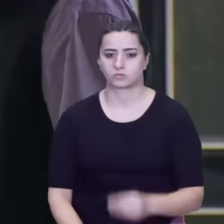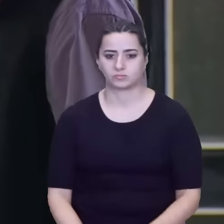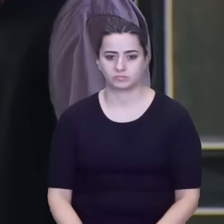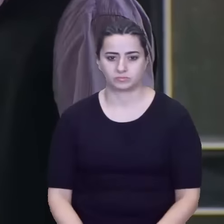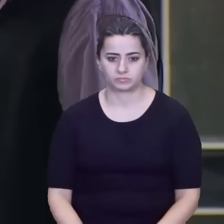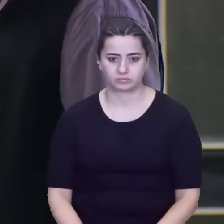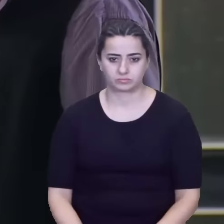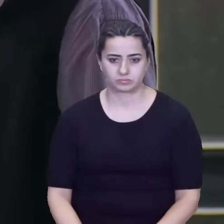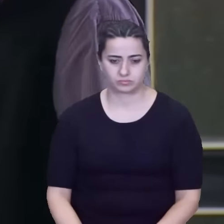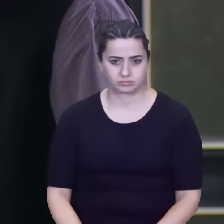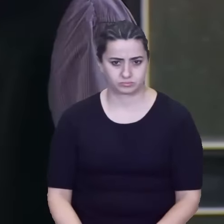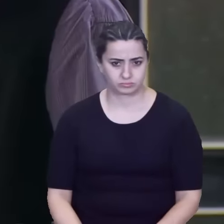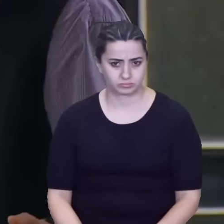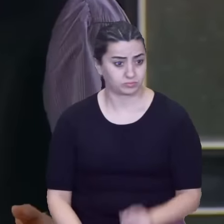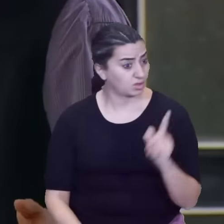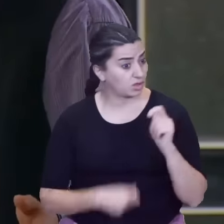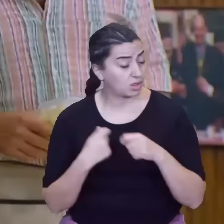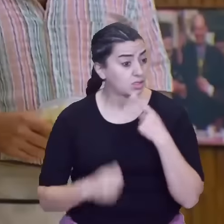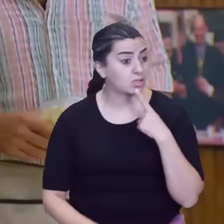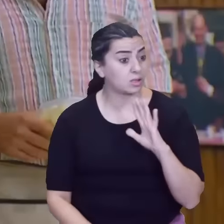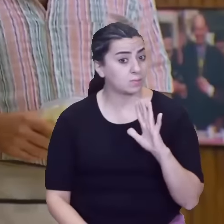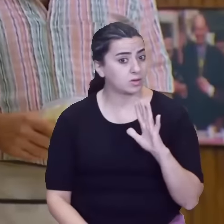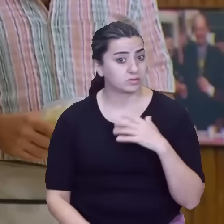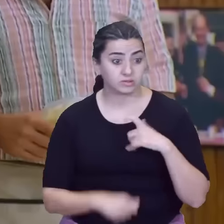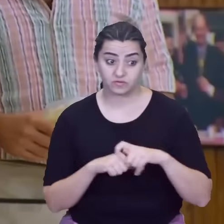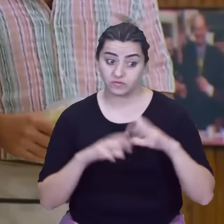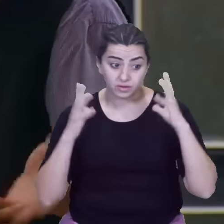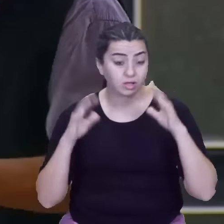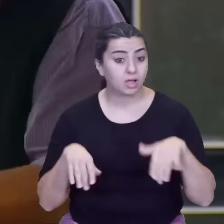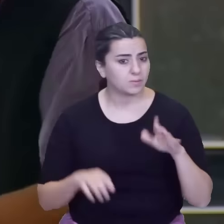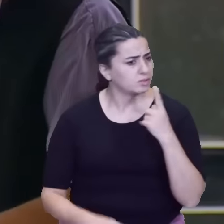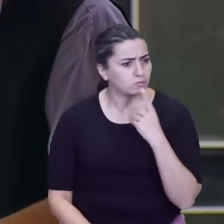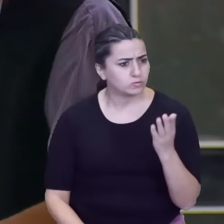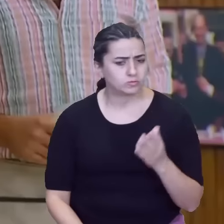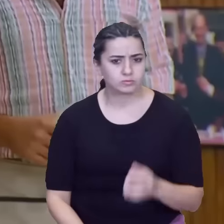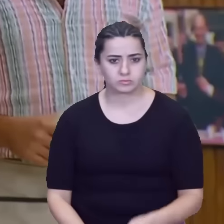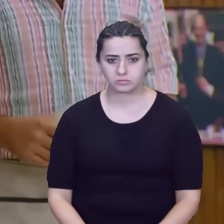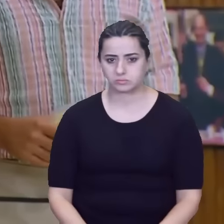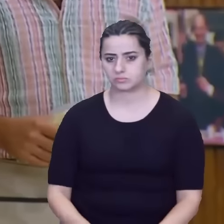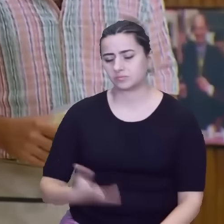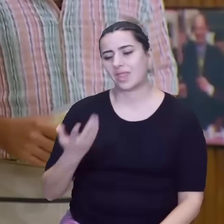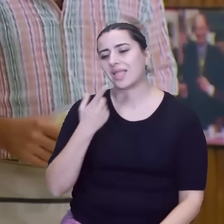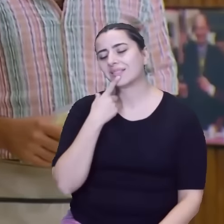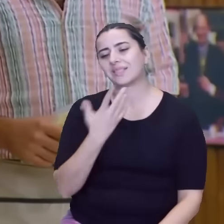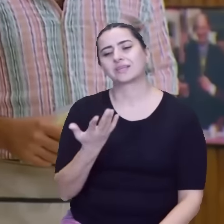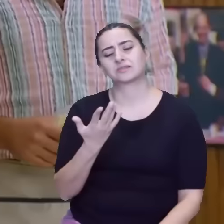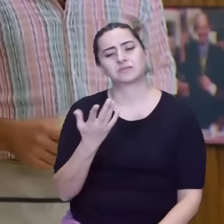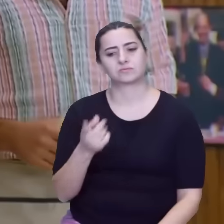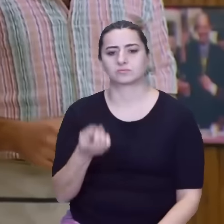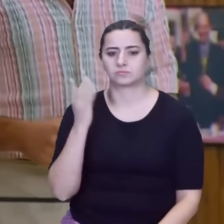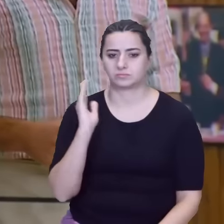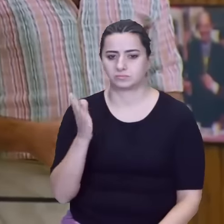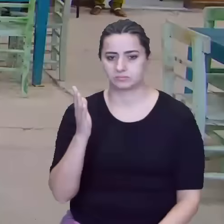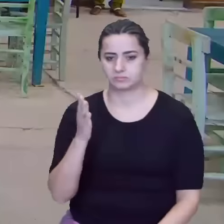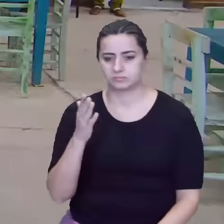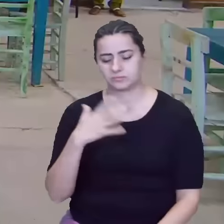şımardı. Diyorsun sen bileder bak abuk subuk konuşma ha. Beni basmalarım attırma, ne diyorsun? Allah Allah ya, lafın gelişi ne dedim, hayret bir şeysin